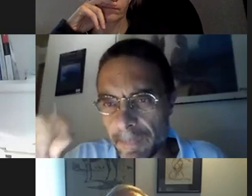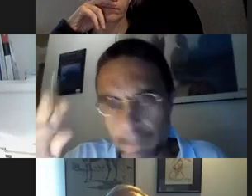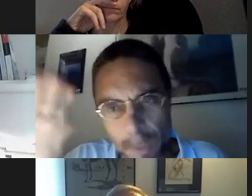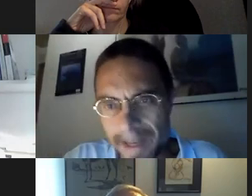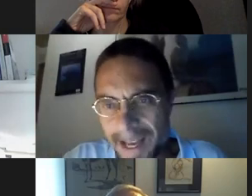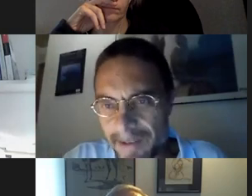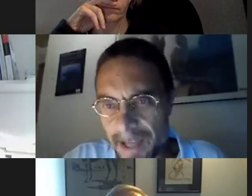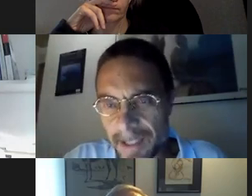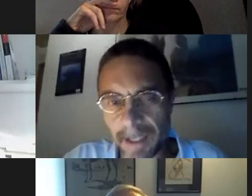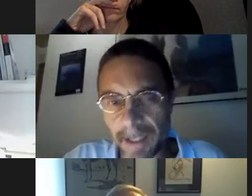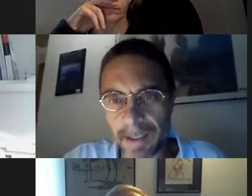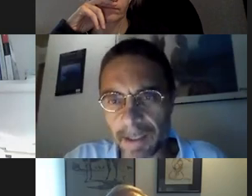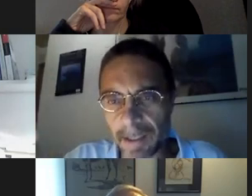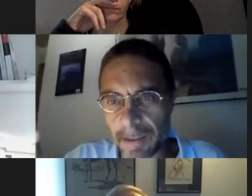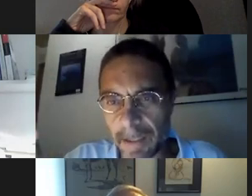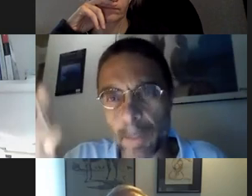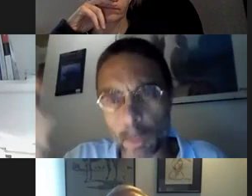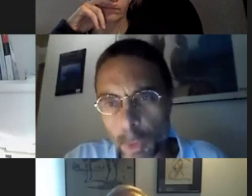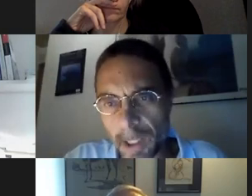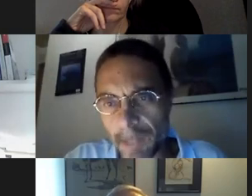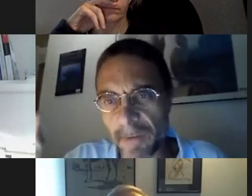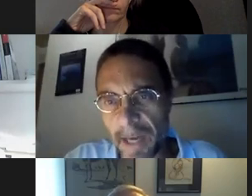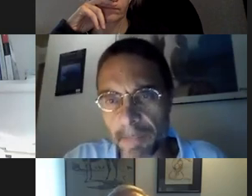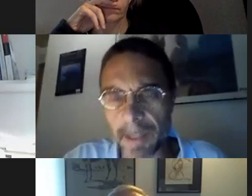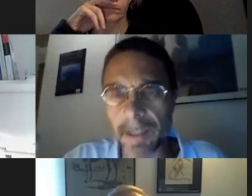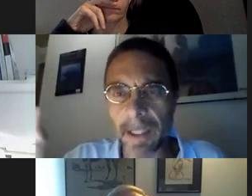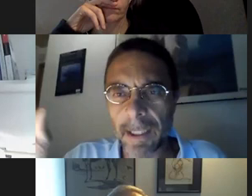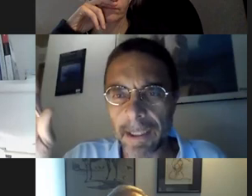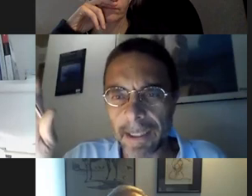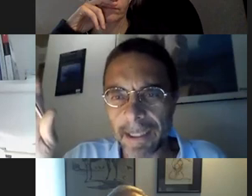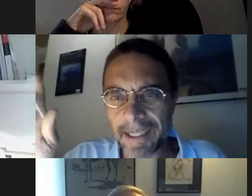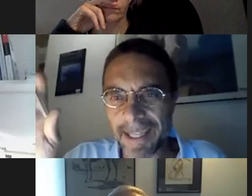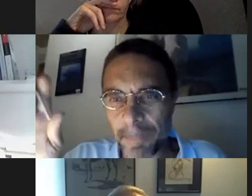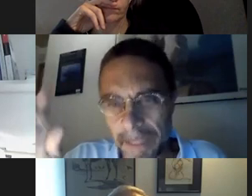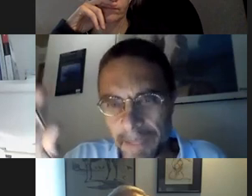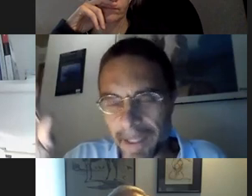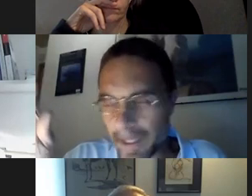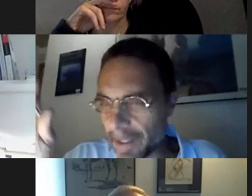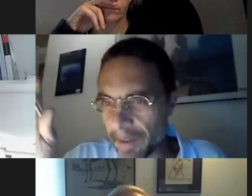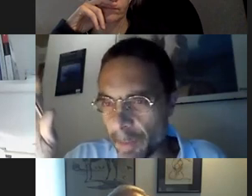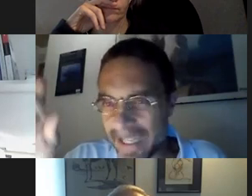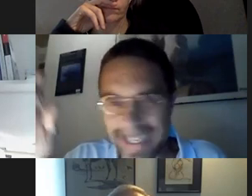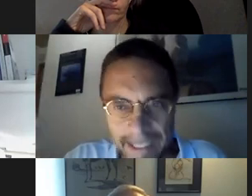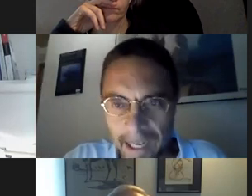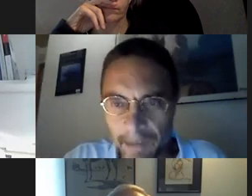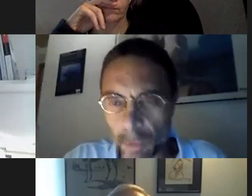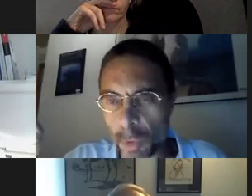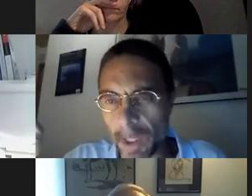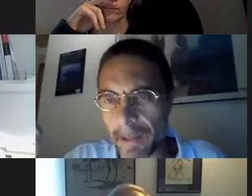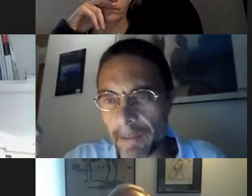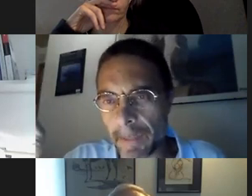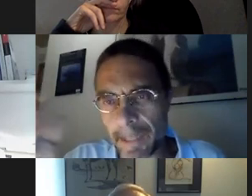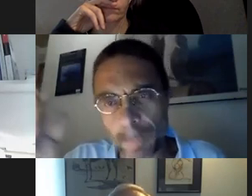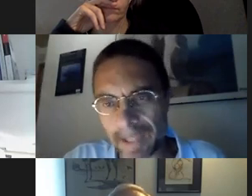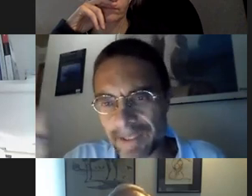pur in maniera diversa riproduce il frame che prima come dire criticavo